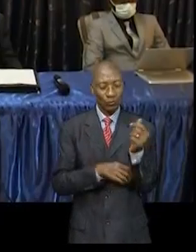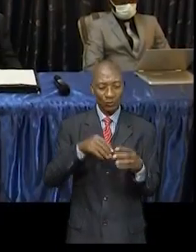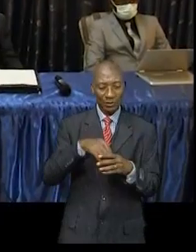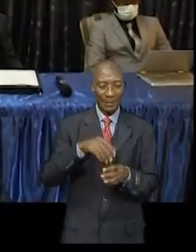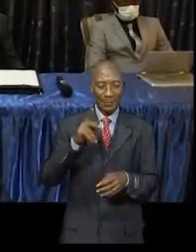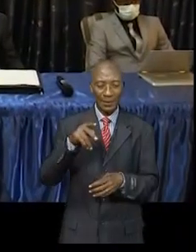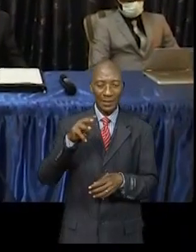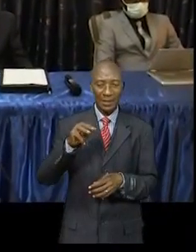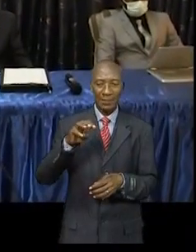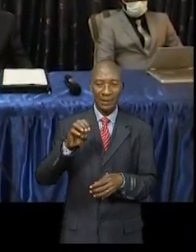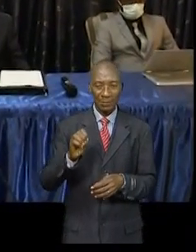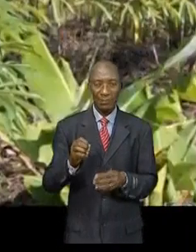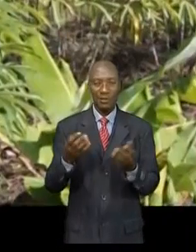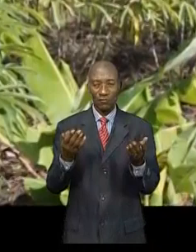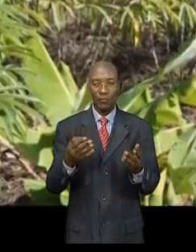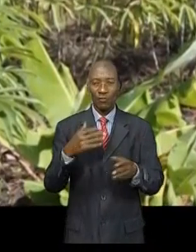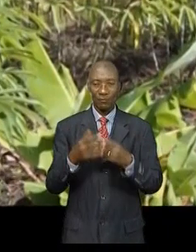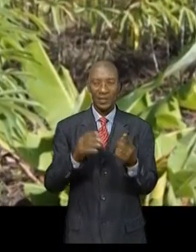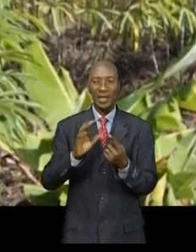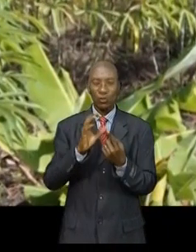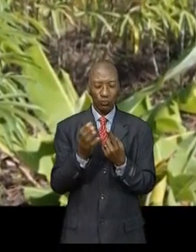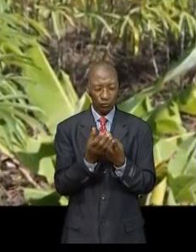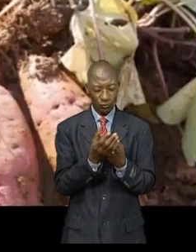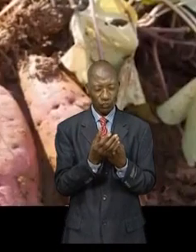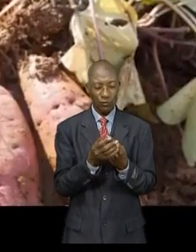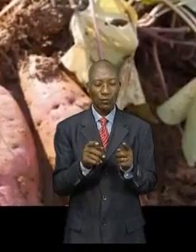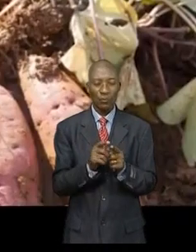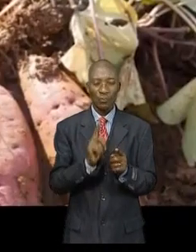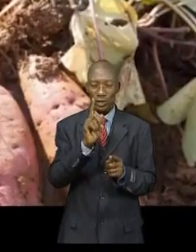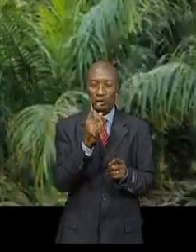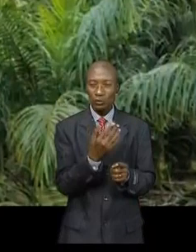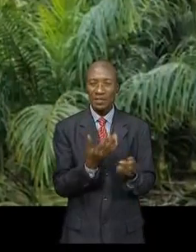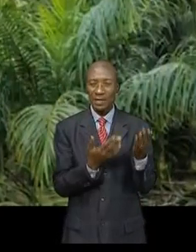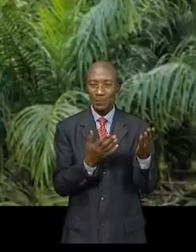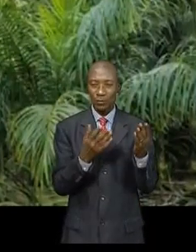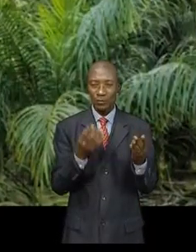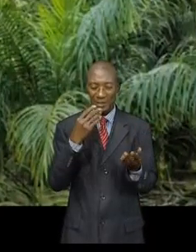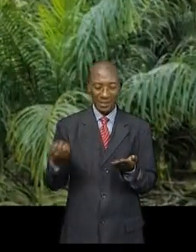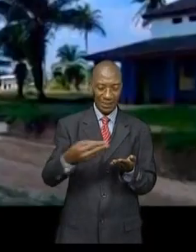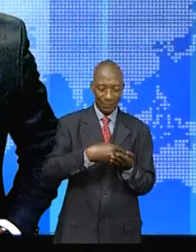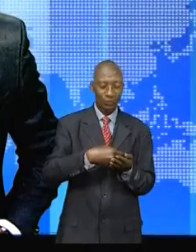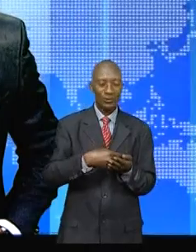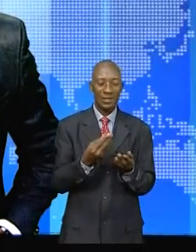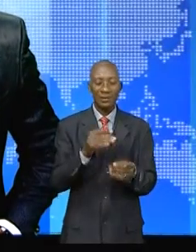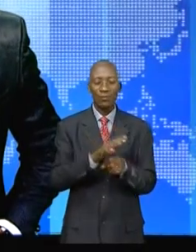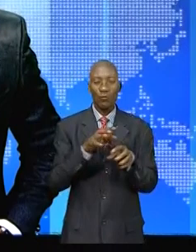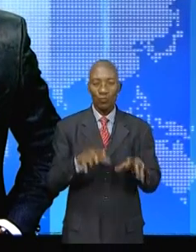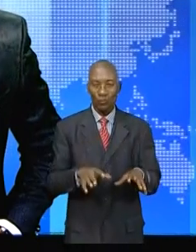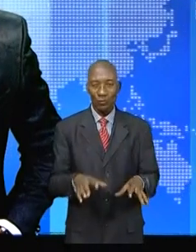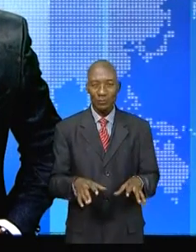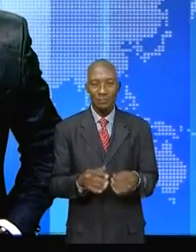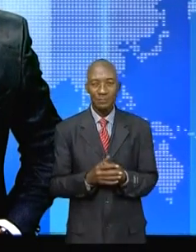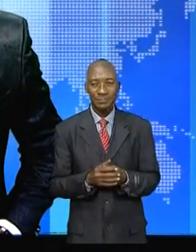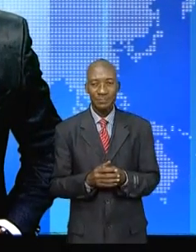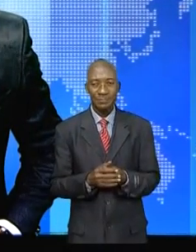de l'agriculture secteur déterminant de création massive d'emplois en RDC. La relève